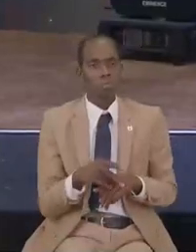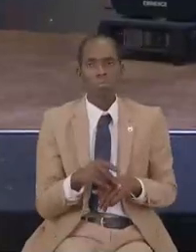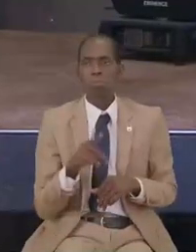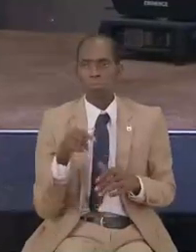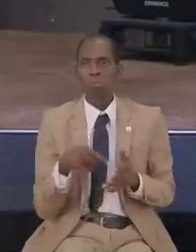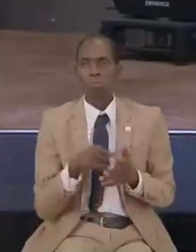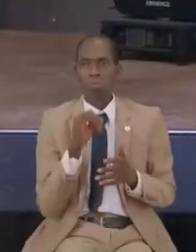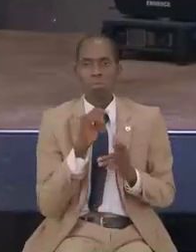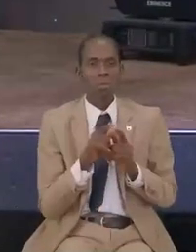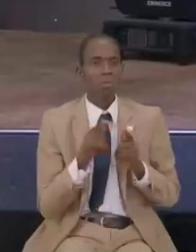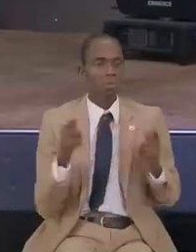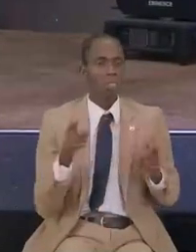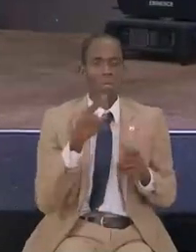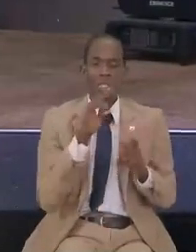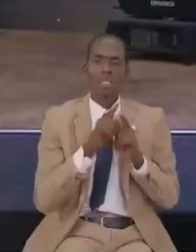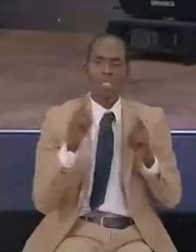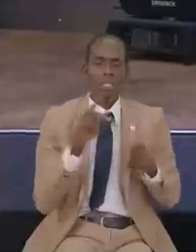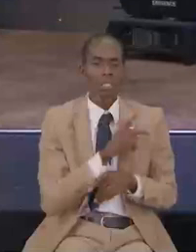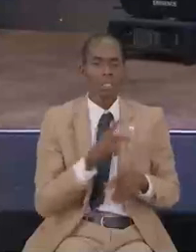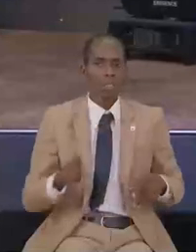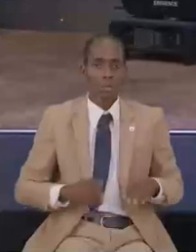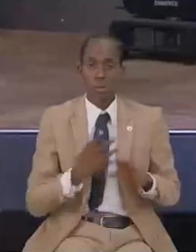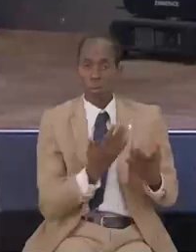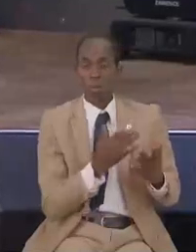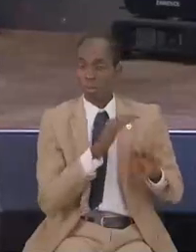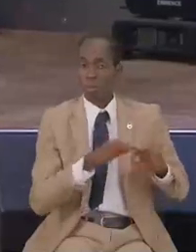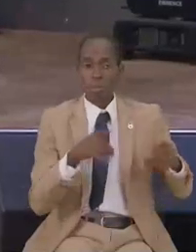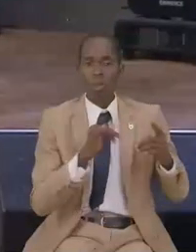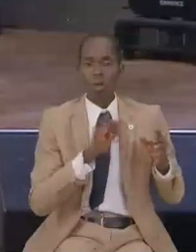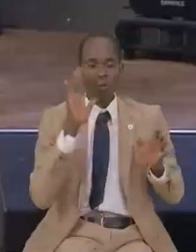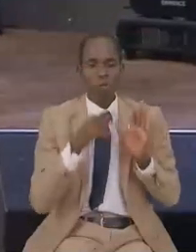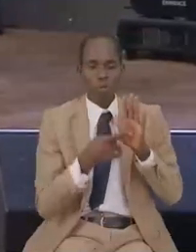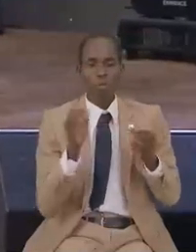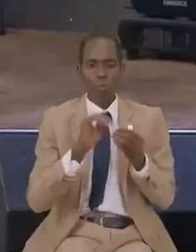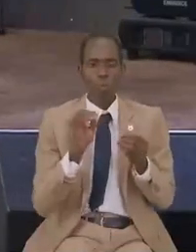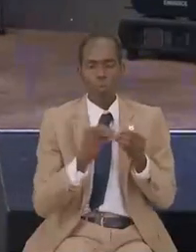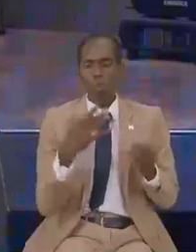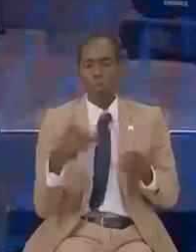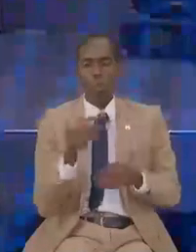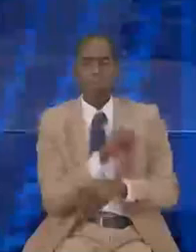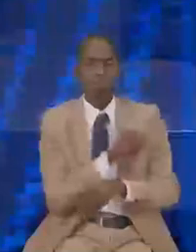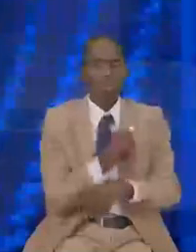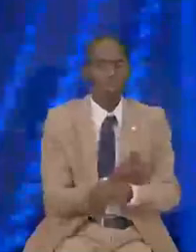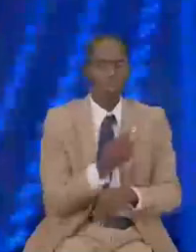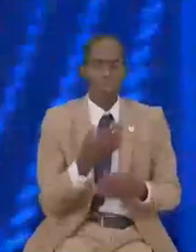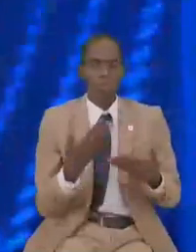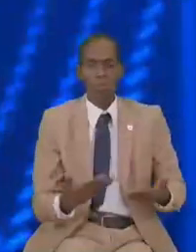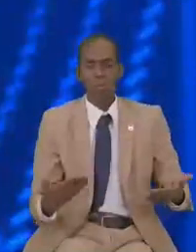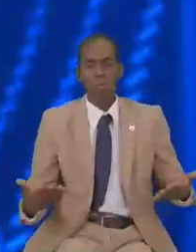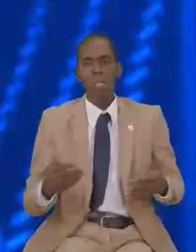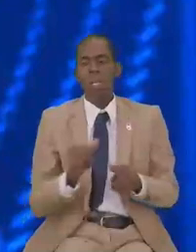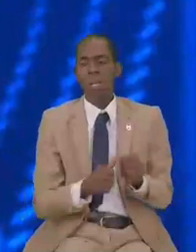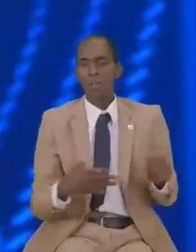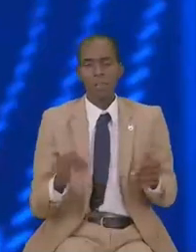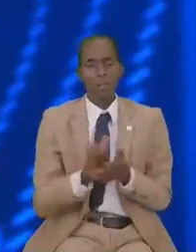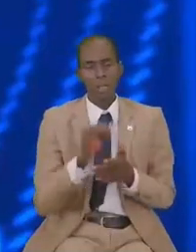Ah, c'est grand, tu es grand roi. Attendez, et l'autorité qu'il avait, les ressources, tout ce qu'il avait, il